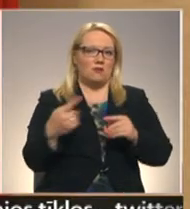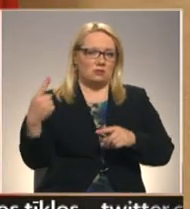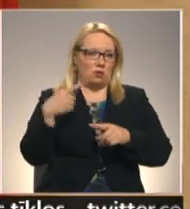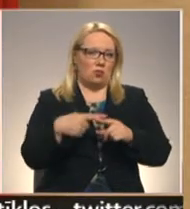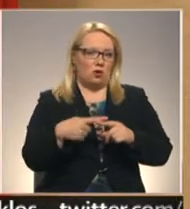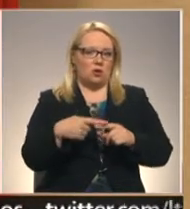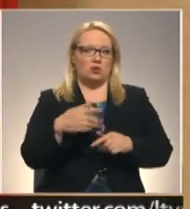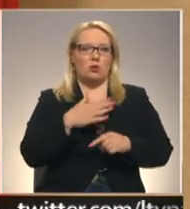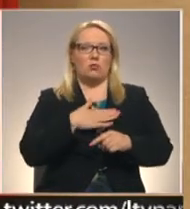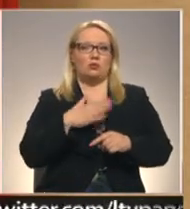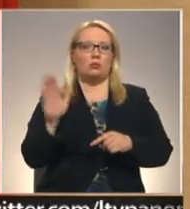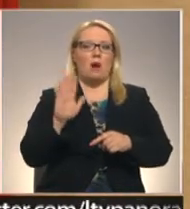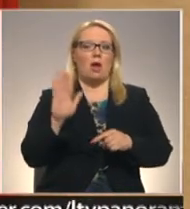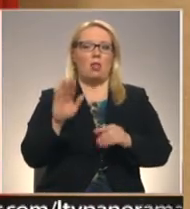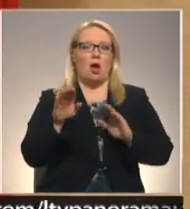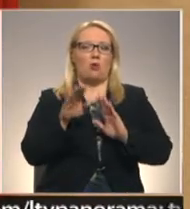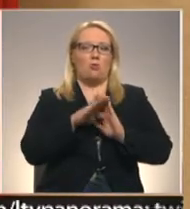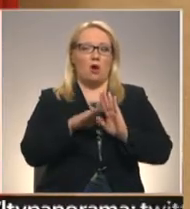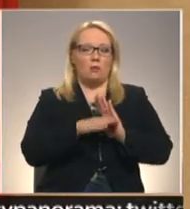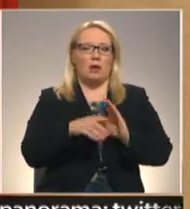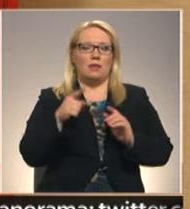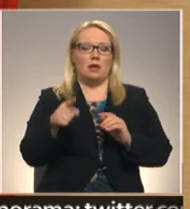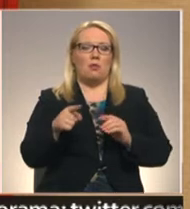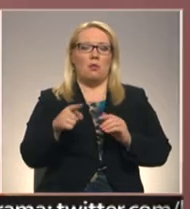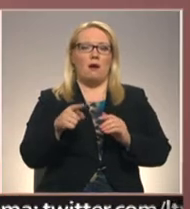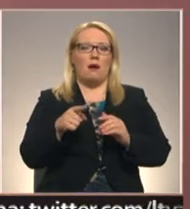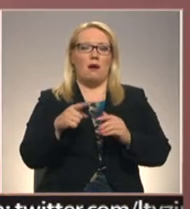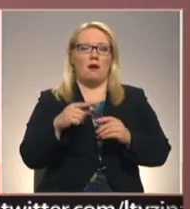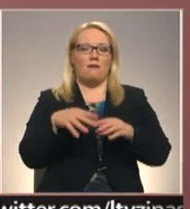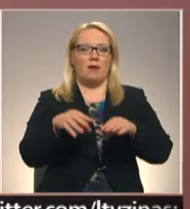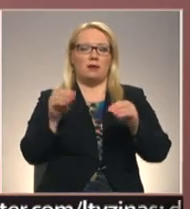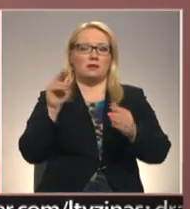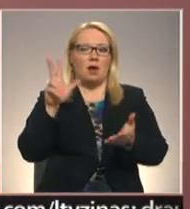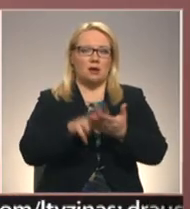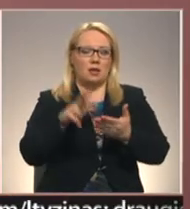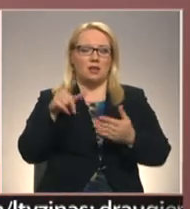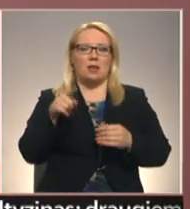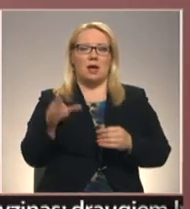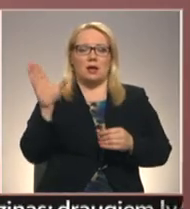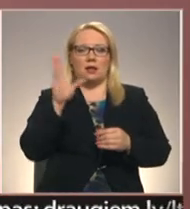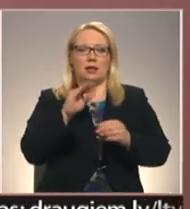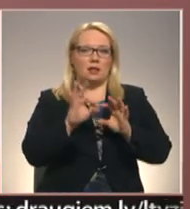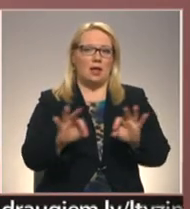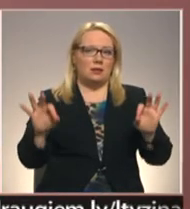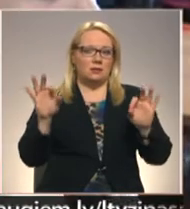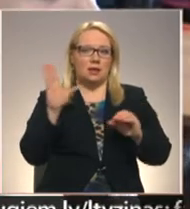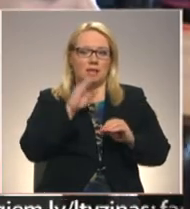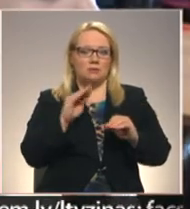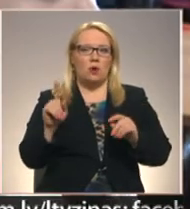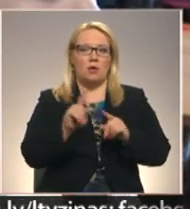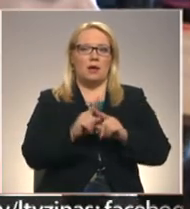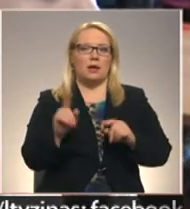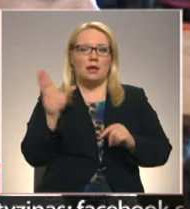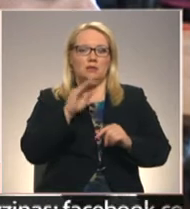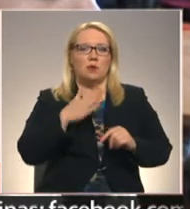Mūsu bakalaura programmas tikko izgāja Eiropas akreditāciju, tā ir lieliskā iespēja un arī izaicinājums